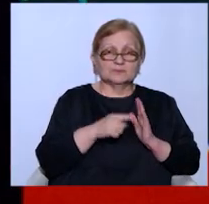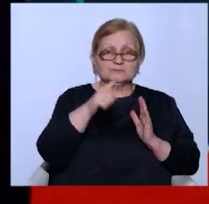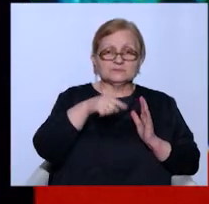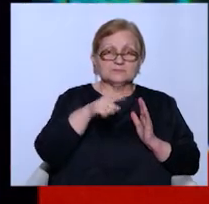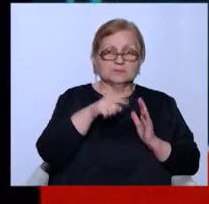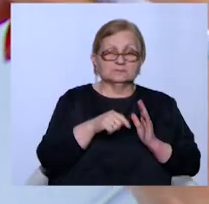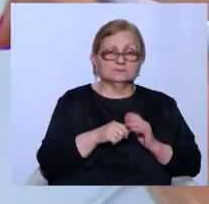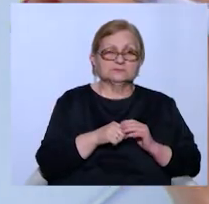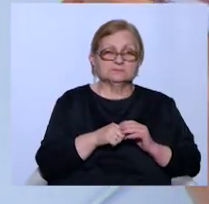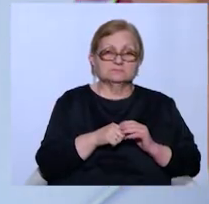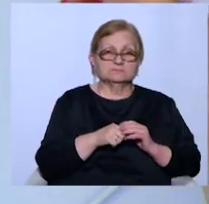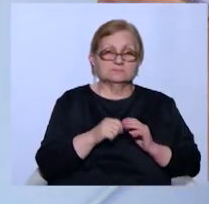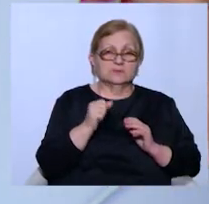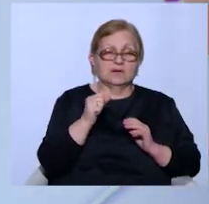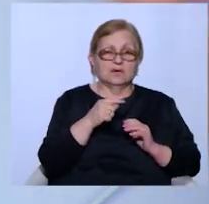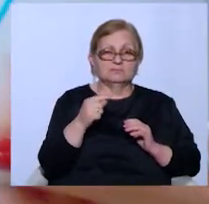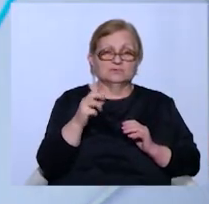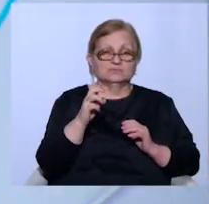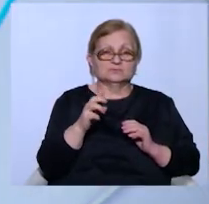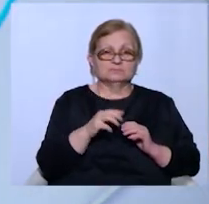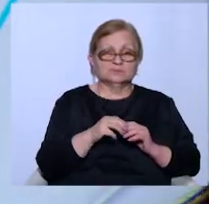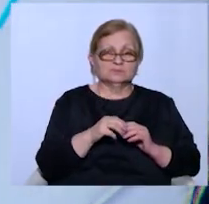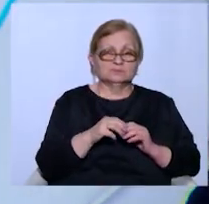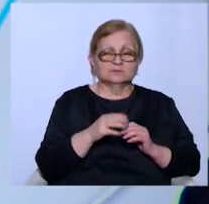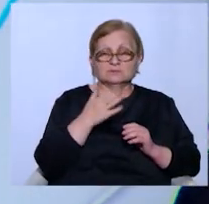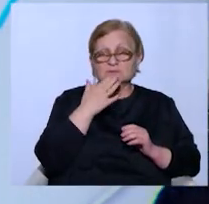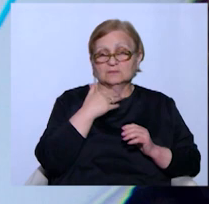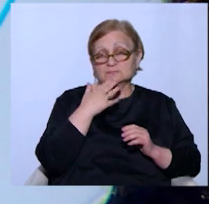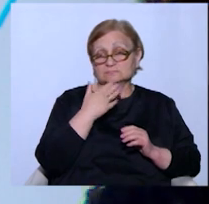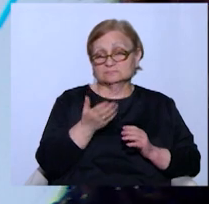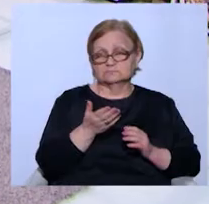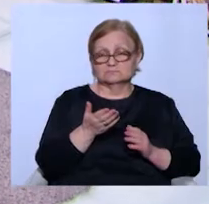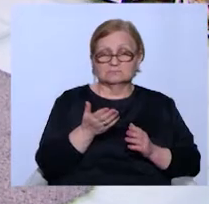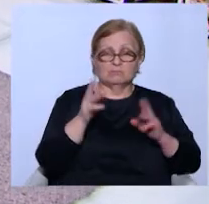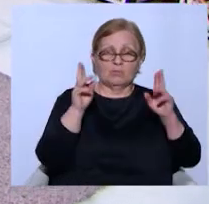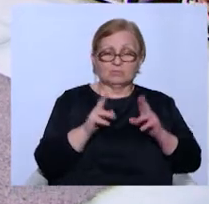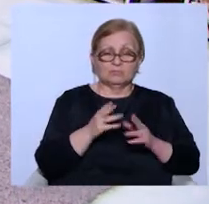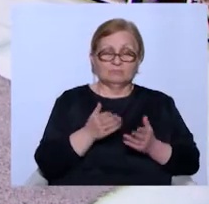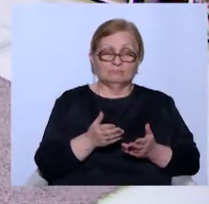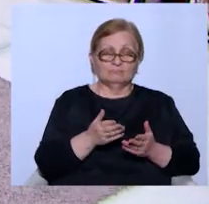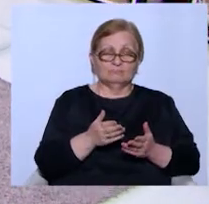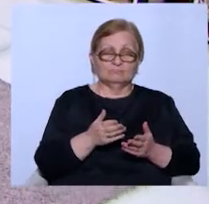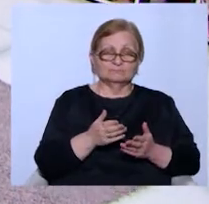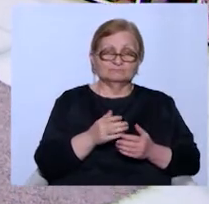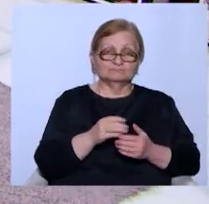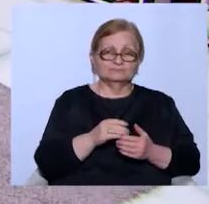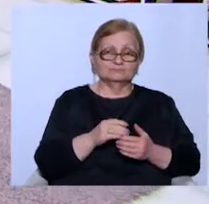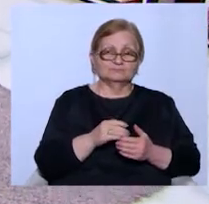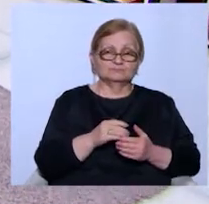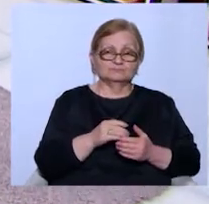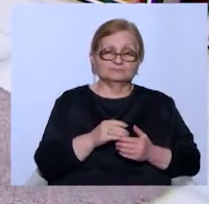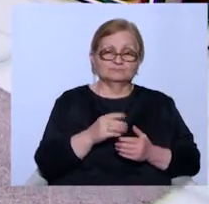სიგანეზე. a მინუს b-ზე. ნახეთ რა მარტივად გამოვიყვანეთ ფორმულა, ანუ არაფერი ამაში რთული არ არის. ესე